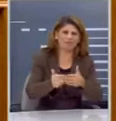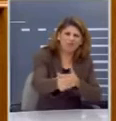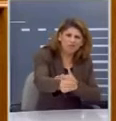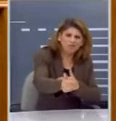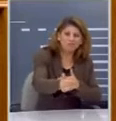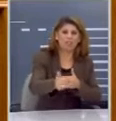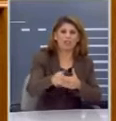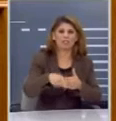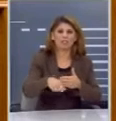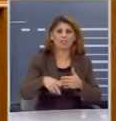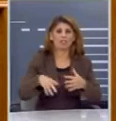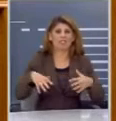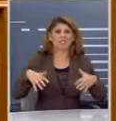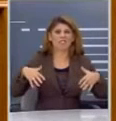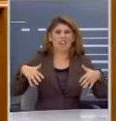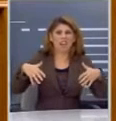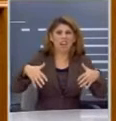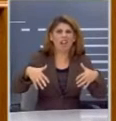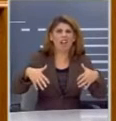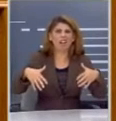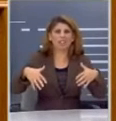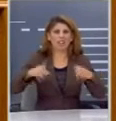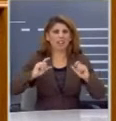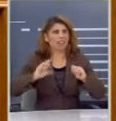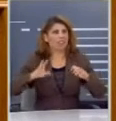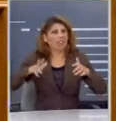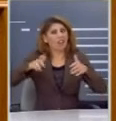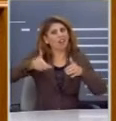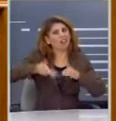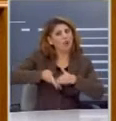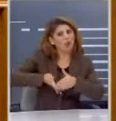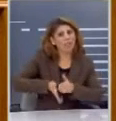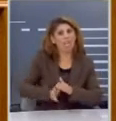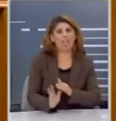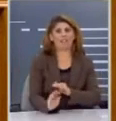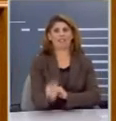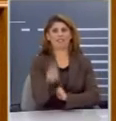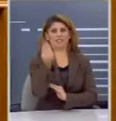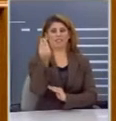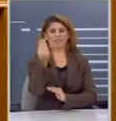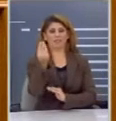δημιουργούνται τέρατα και τερατογεννήσεις.